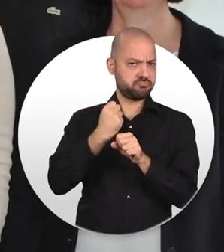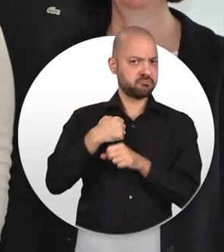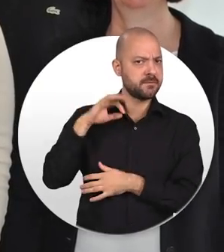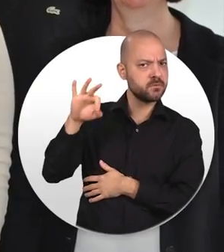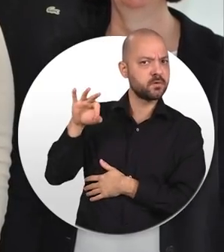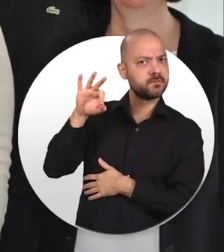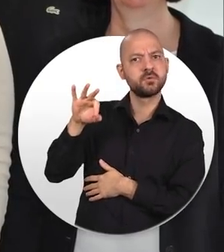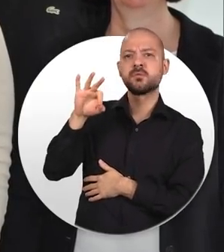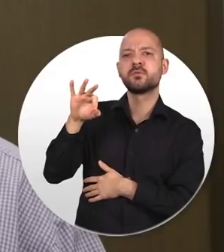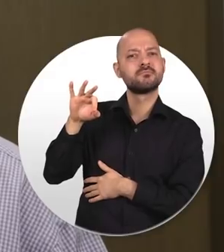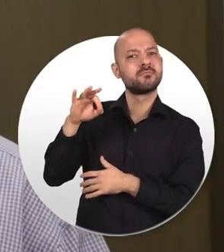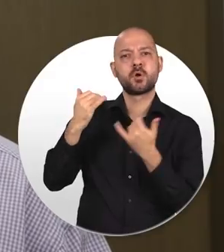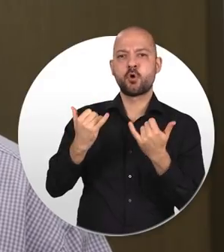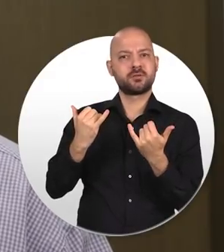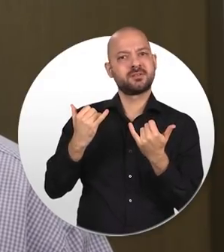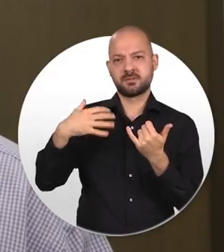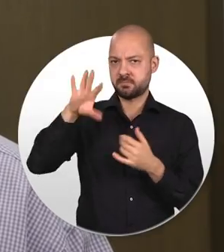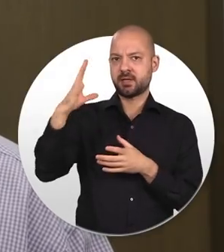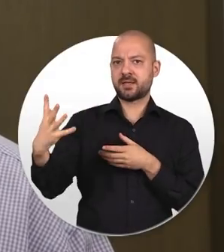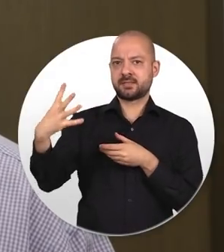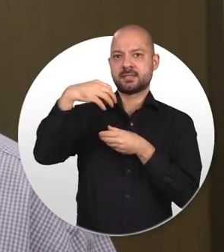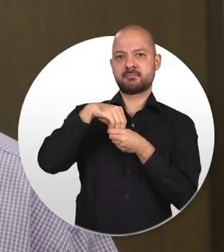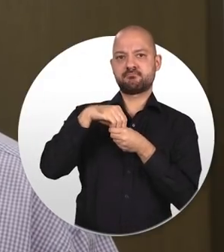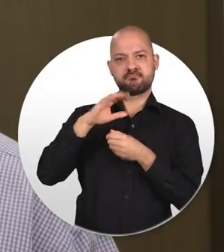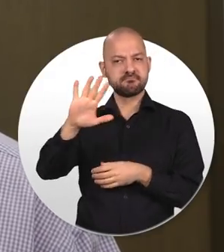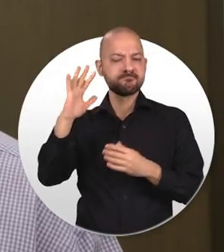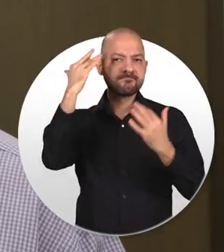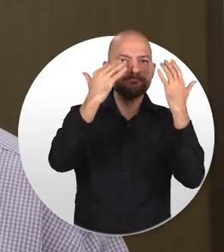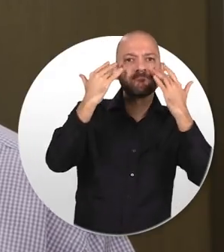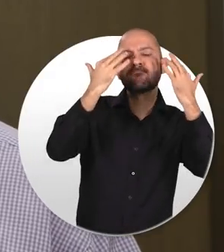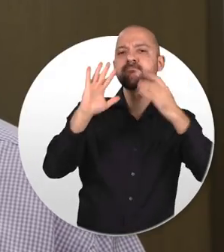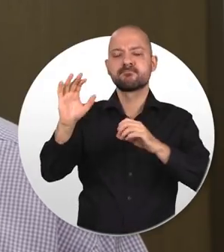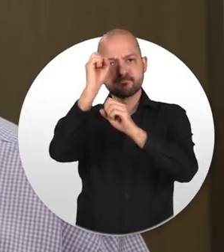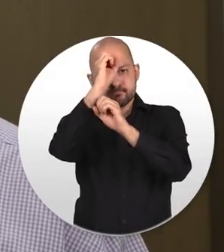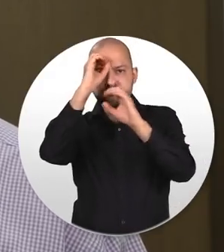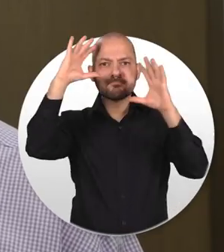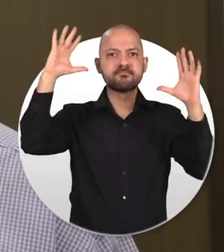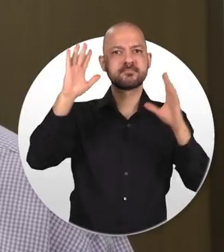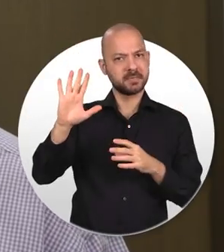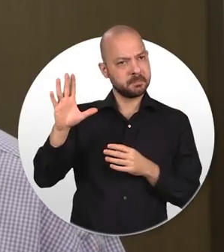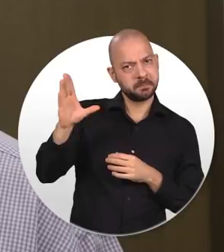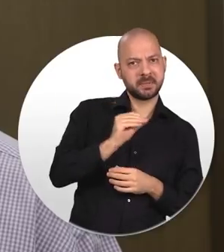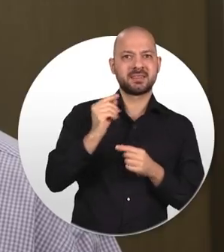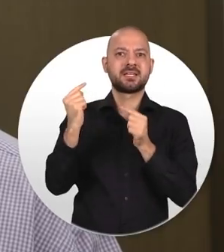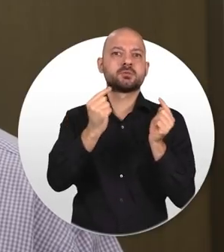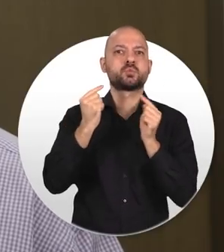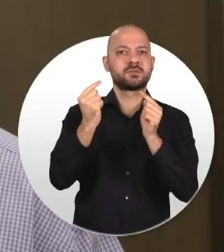heute ganz klar, dass der Bericht von den Menschen mit Behinderung mit definiert, mit diskutiert und umgesetzt